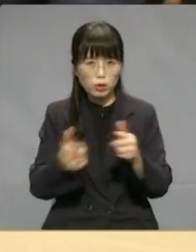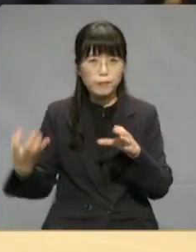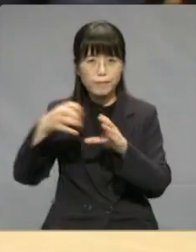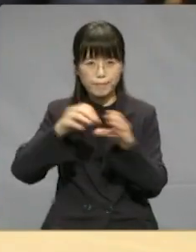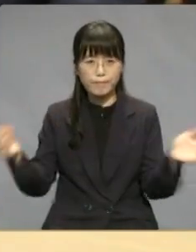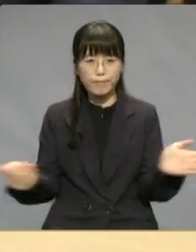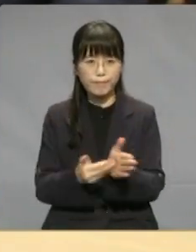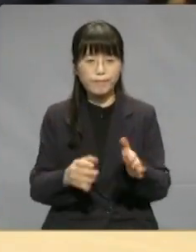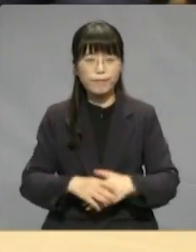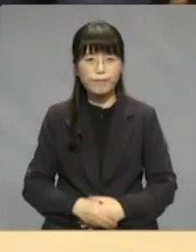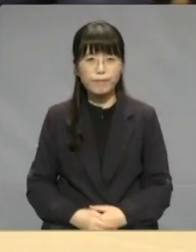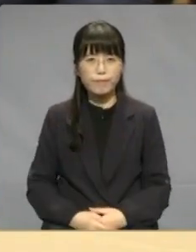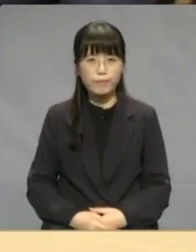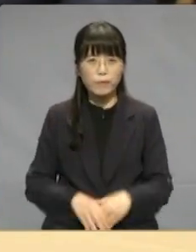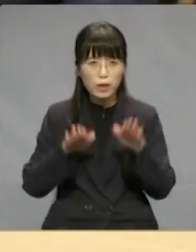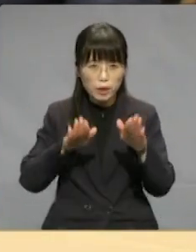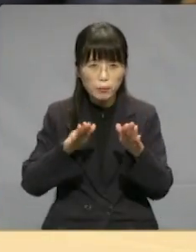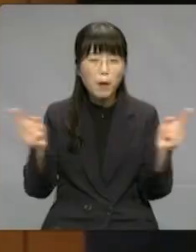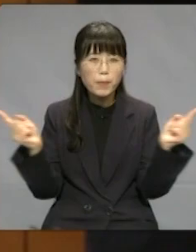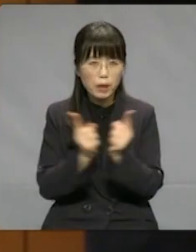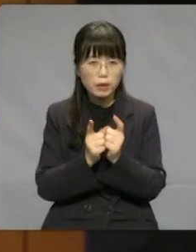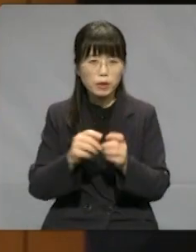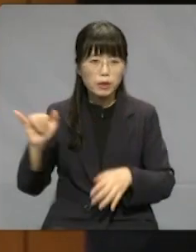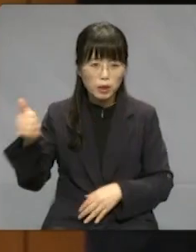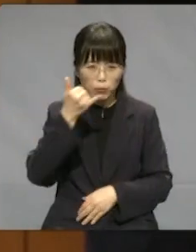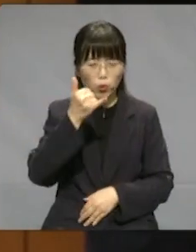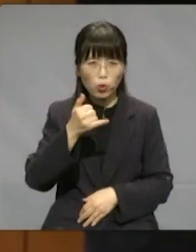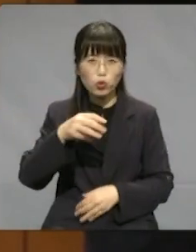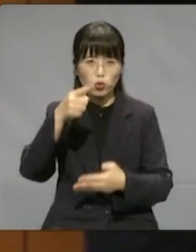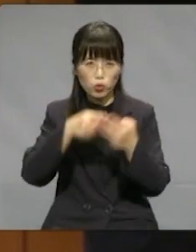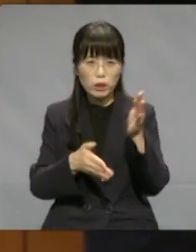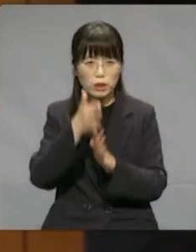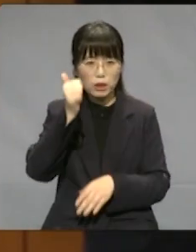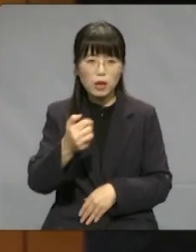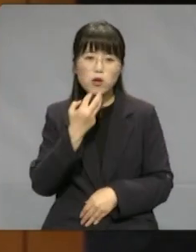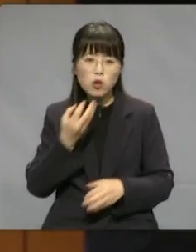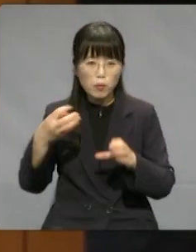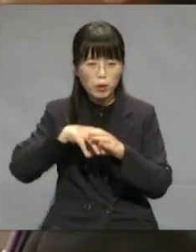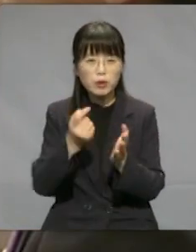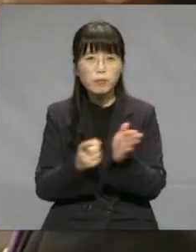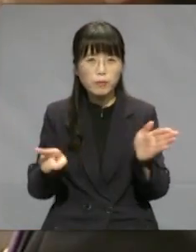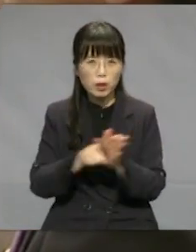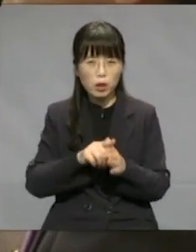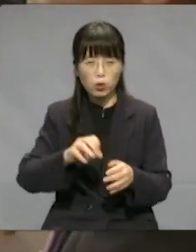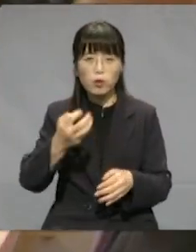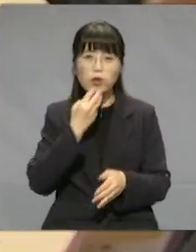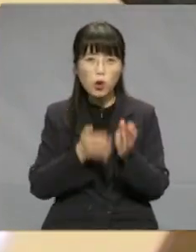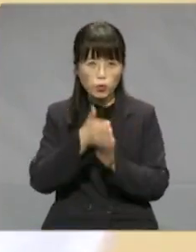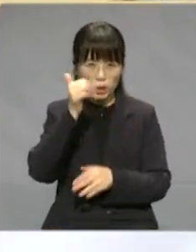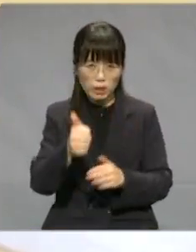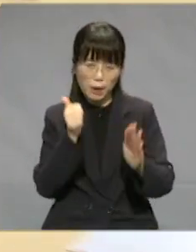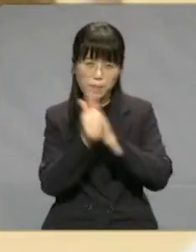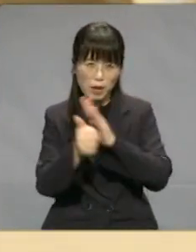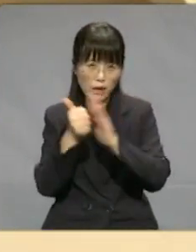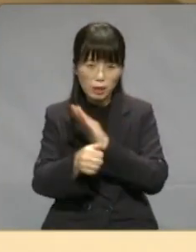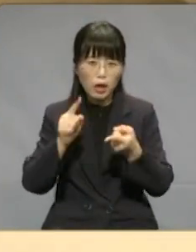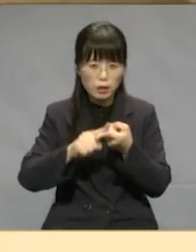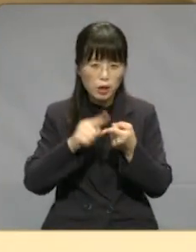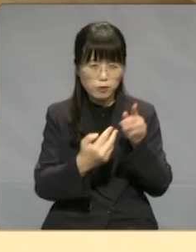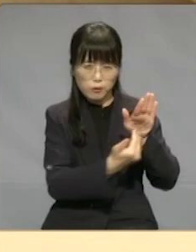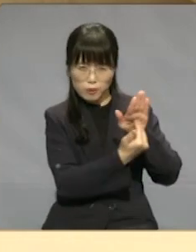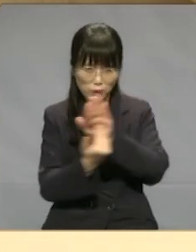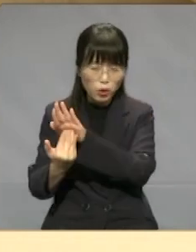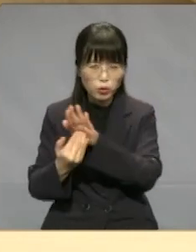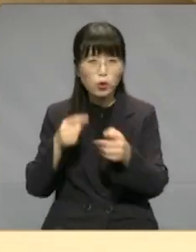담았습니다. 이번 만남은 김포와 구리시장이 서울 편입을 위해 오세훈 시장을 잇따라 찾아간 것에 대한